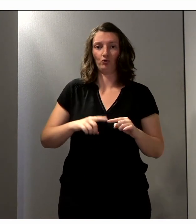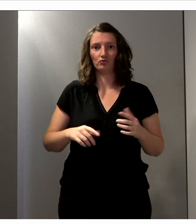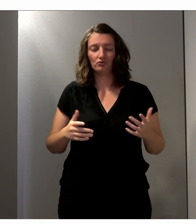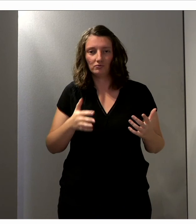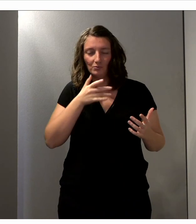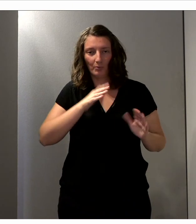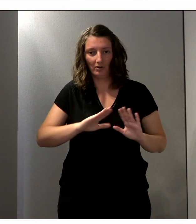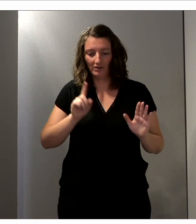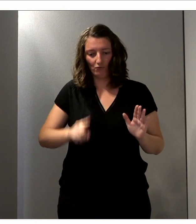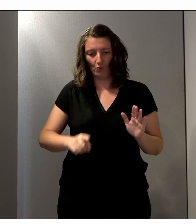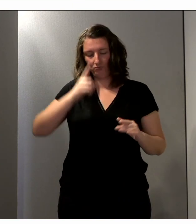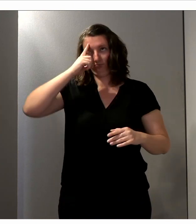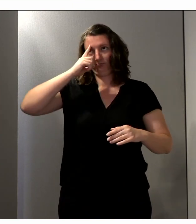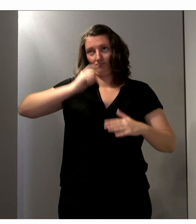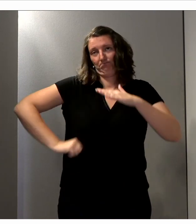il faut être au mieux.